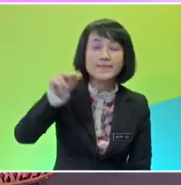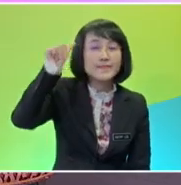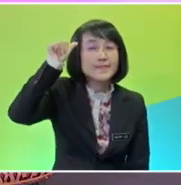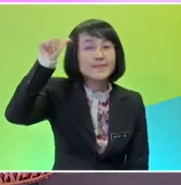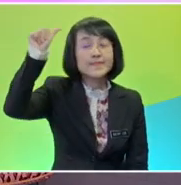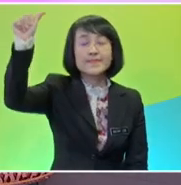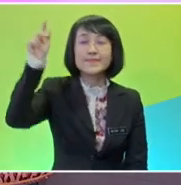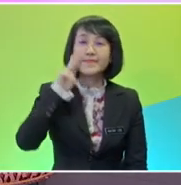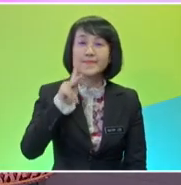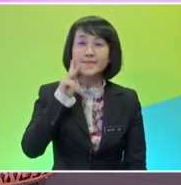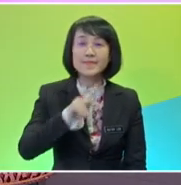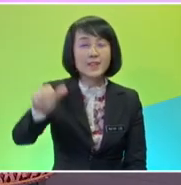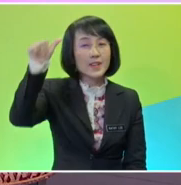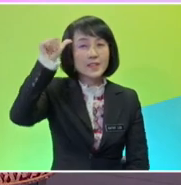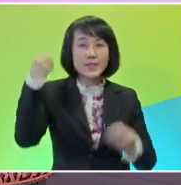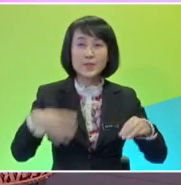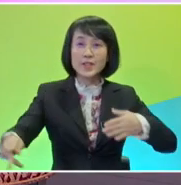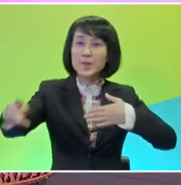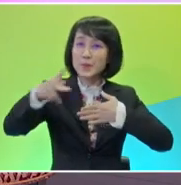Waalaikumsalam Bismillah